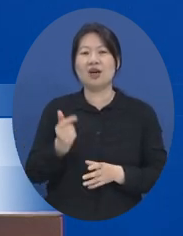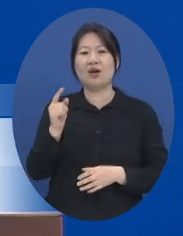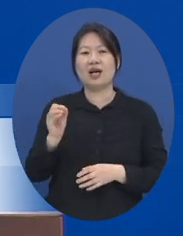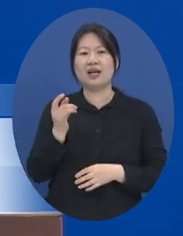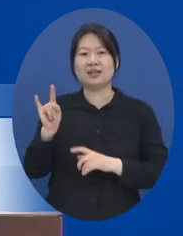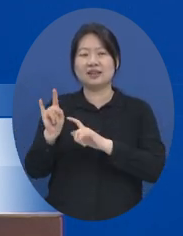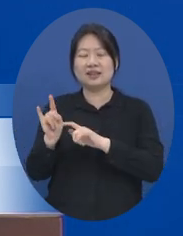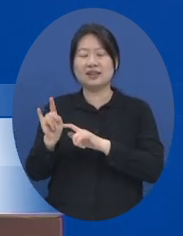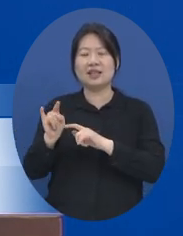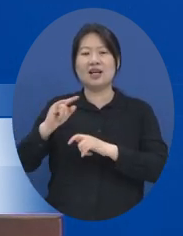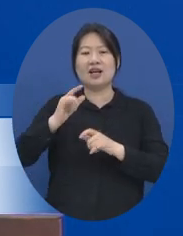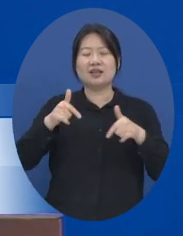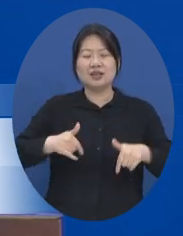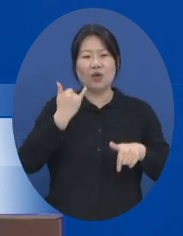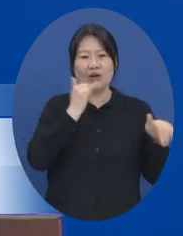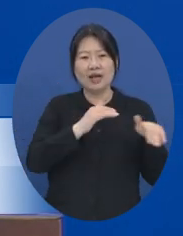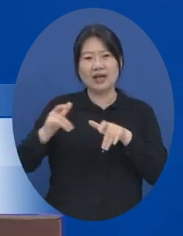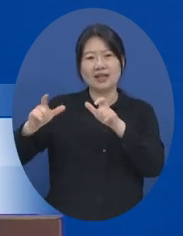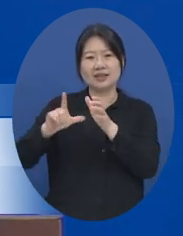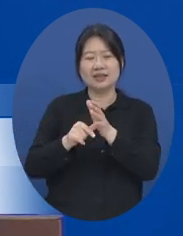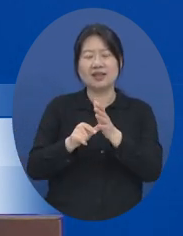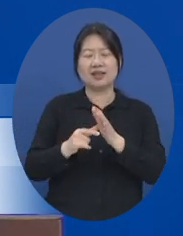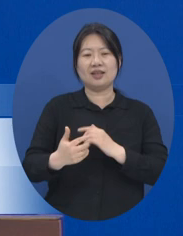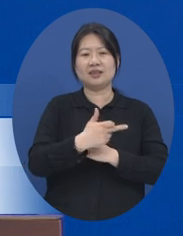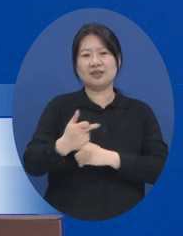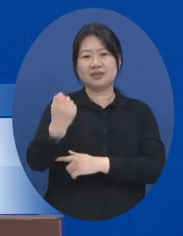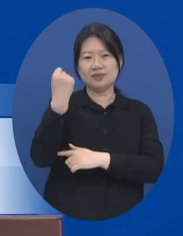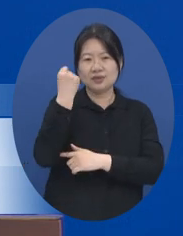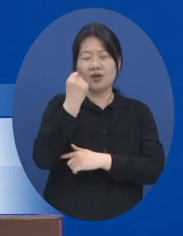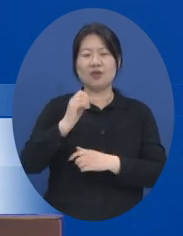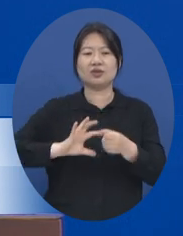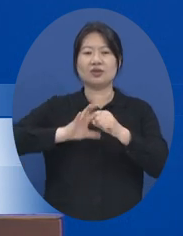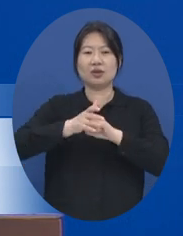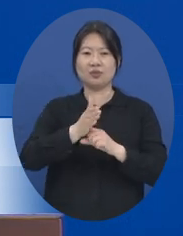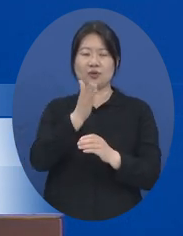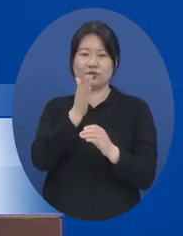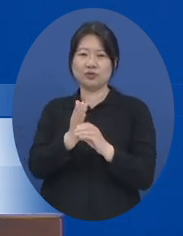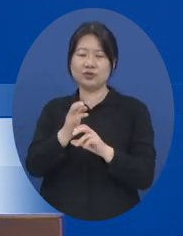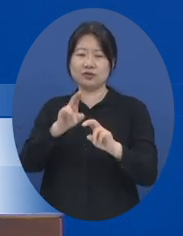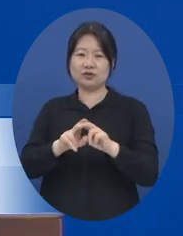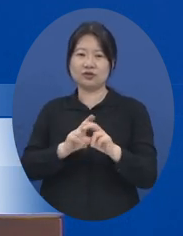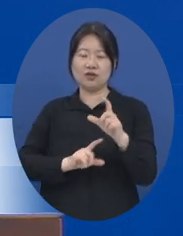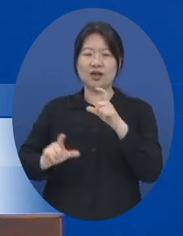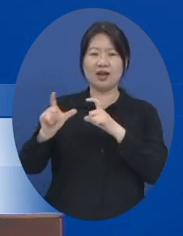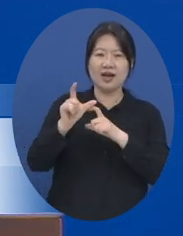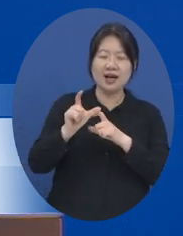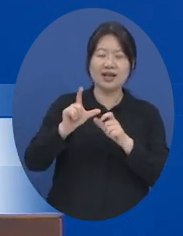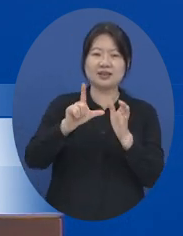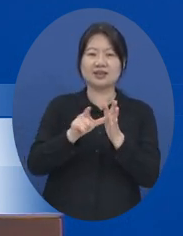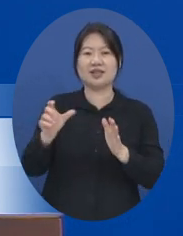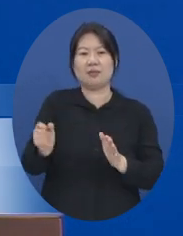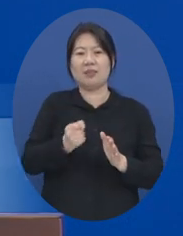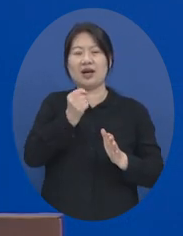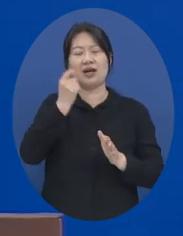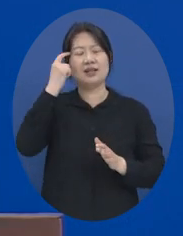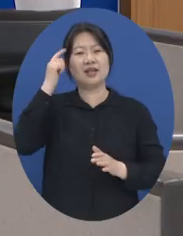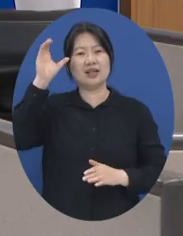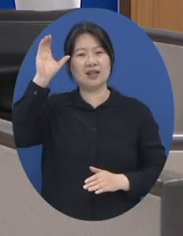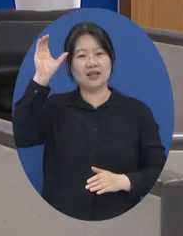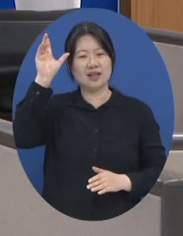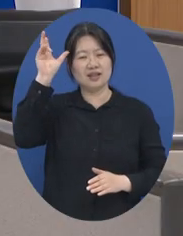서해안 시대 신성장 동력산업이 글로벌 거점으로 도약할 수 있는 계기가 마련될 것으로